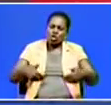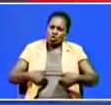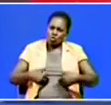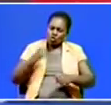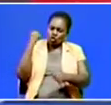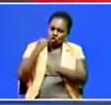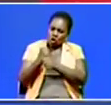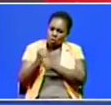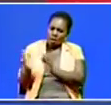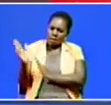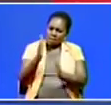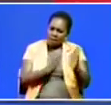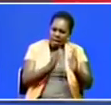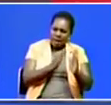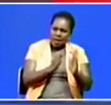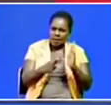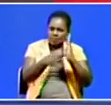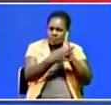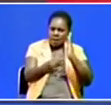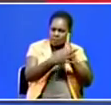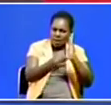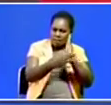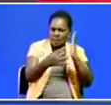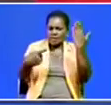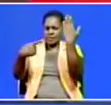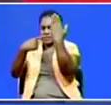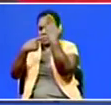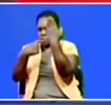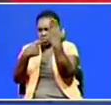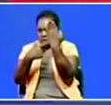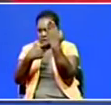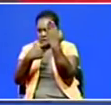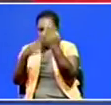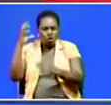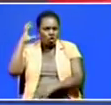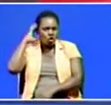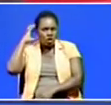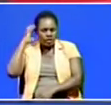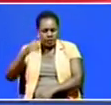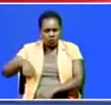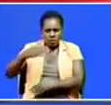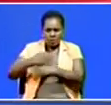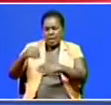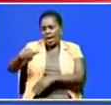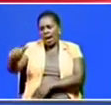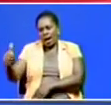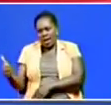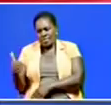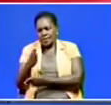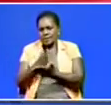vijana ni kujipanga na ujuzi wa ufundi na teknolojia katika colleges tulizojenga. Kuna